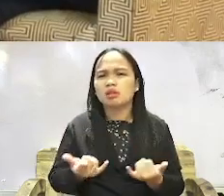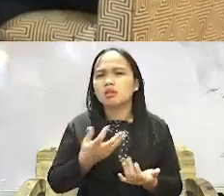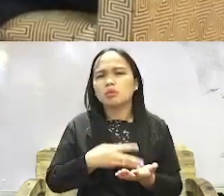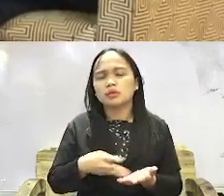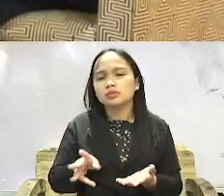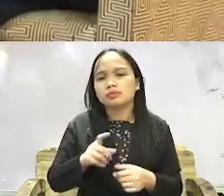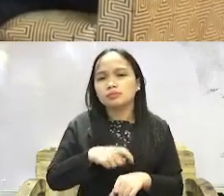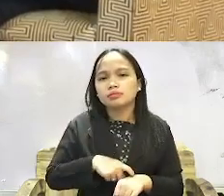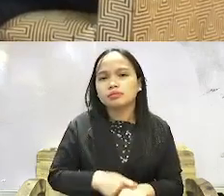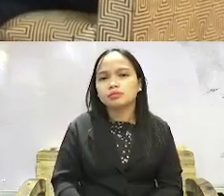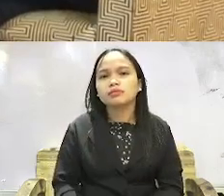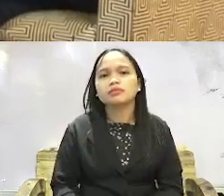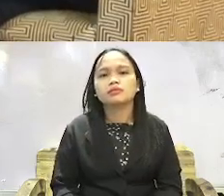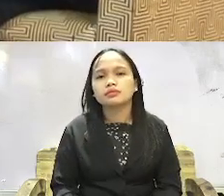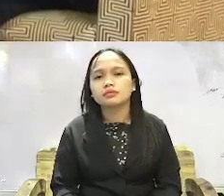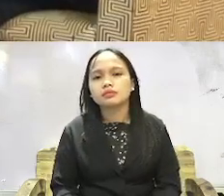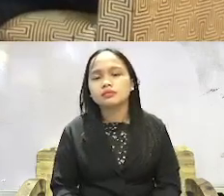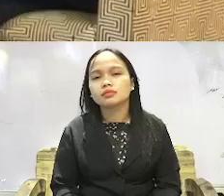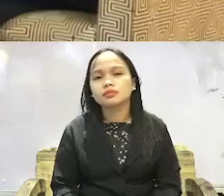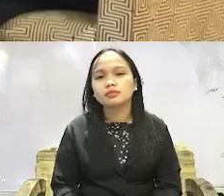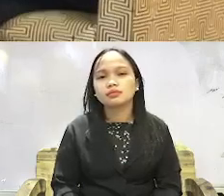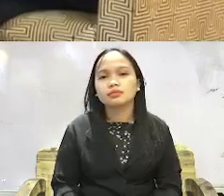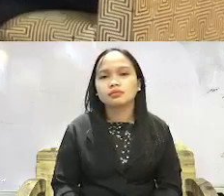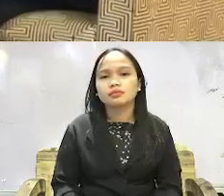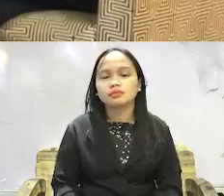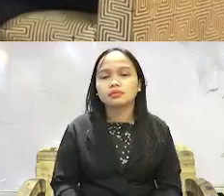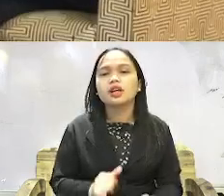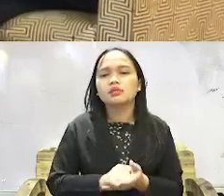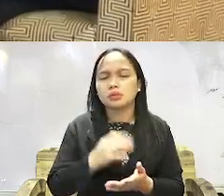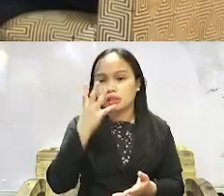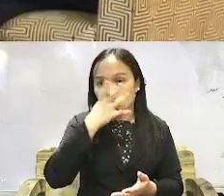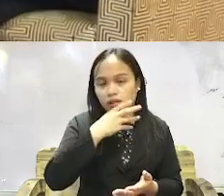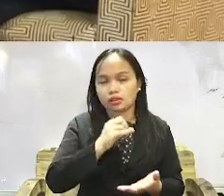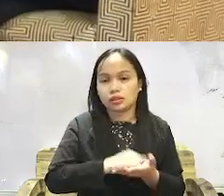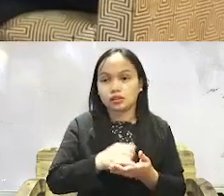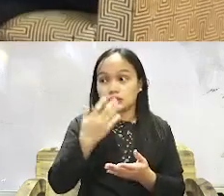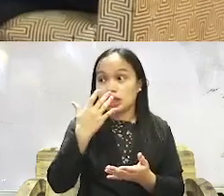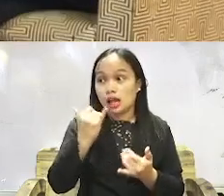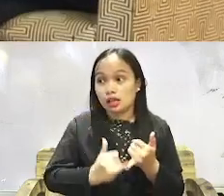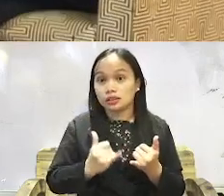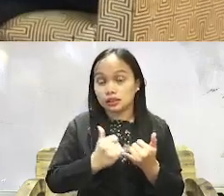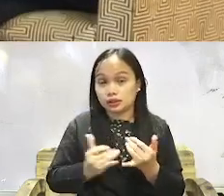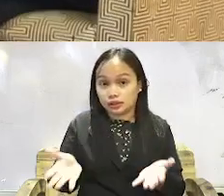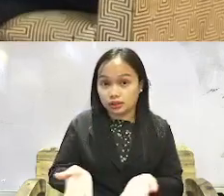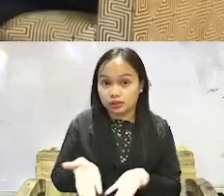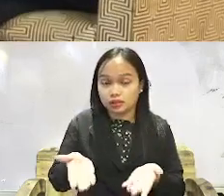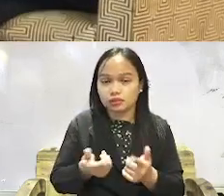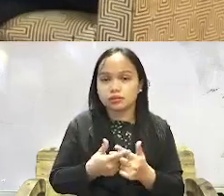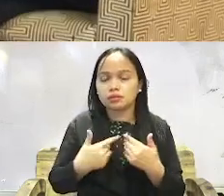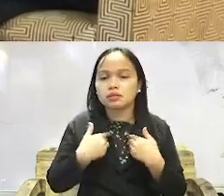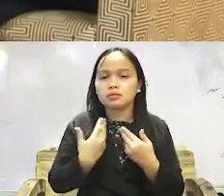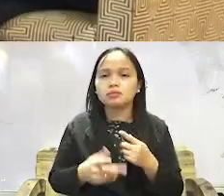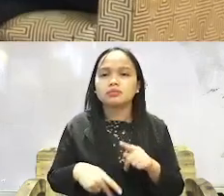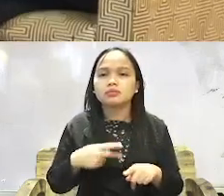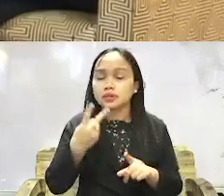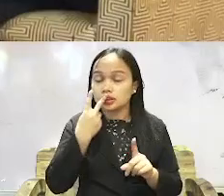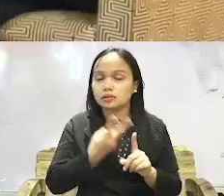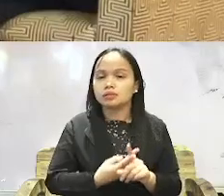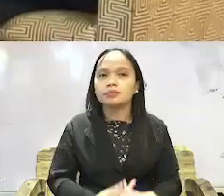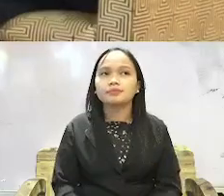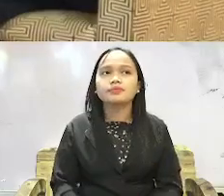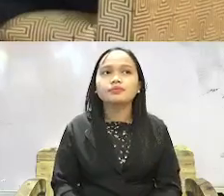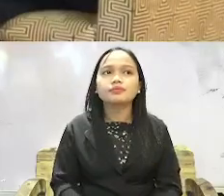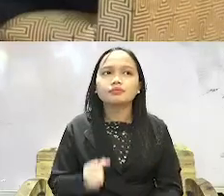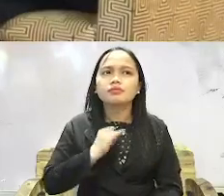mag-waste ng time. Yeah. Yeah. Yan yung pinaka-ano natin. Sir Dominic, last encouragement natin sa mga young people. 20 focus. Gusto